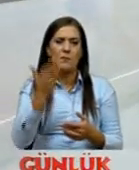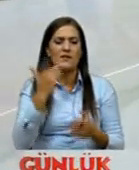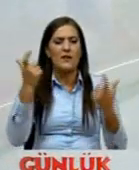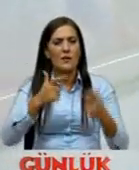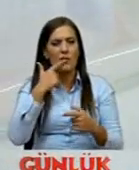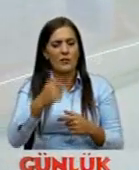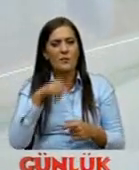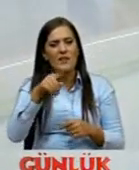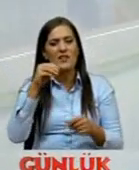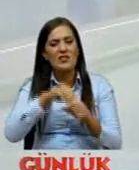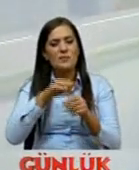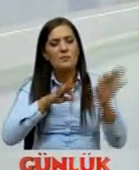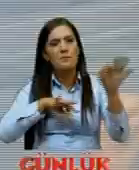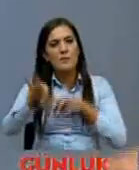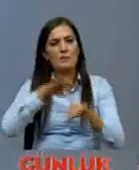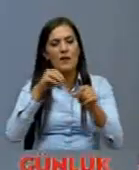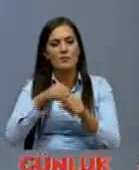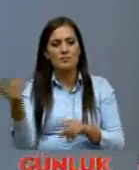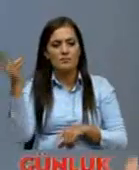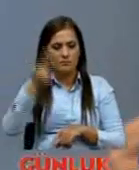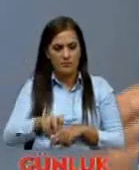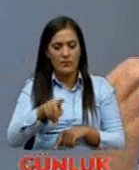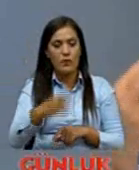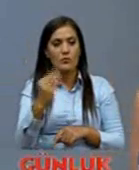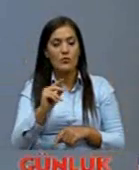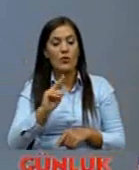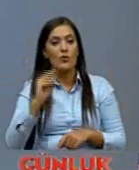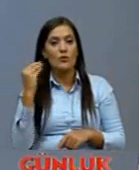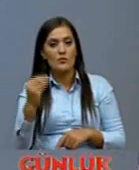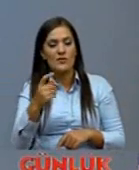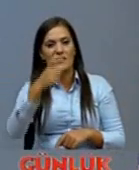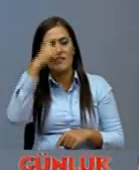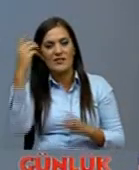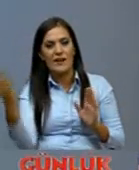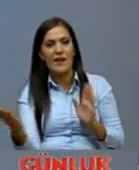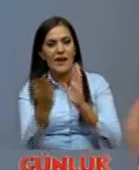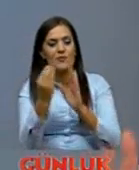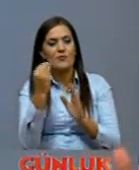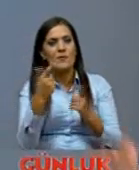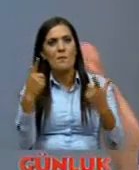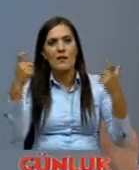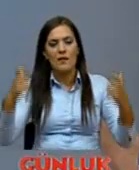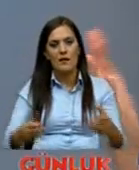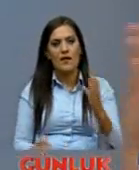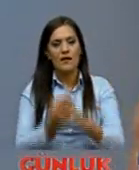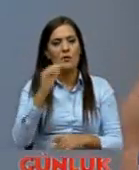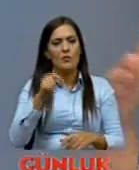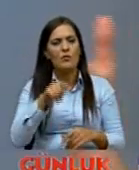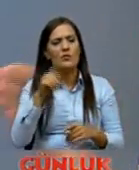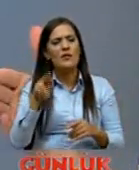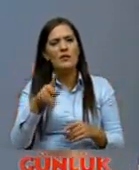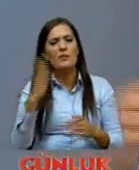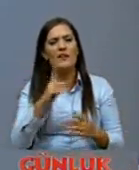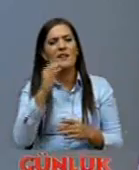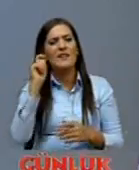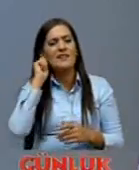mekan diyorsunuz ya, bir iç mimarla bu işin başına oturup şık ve sıcak karşılayıcı, değil mi? Hoş evet. bir ortam yaratmak önemli. Bunun gibi hangi